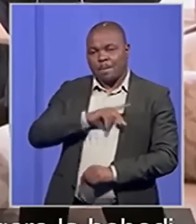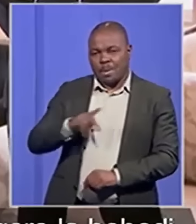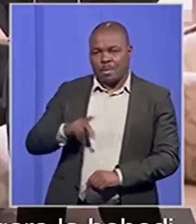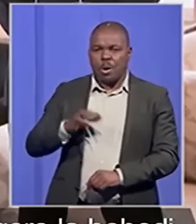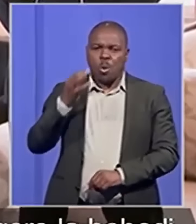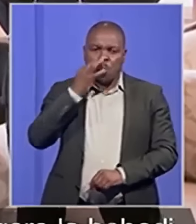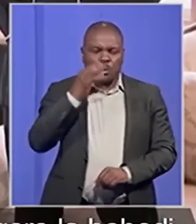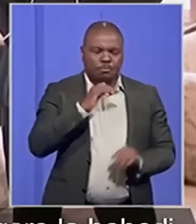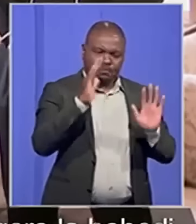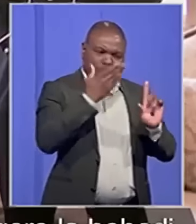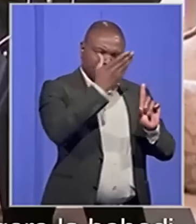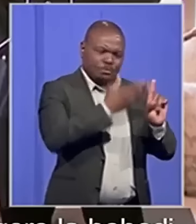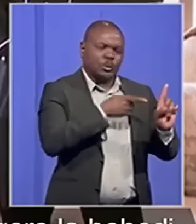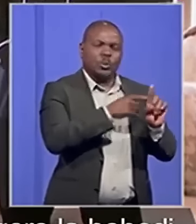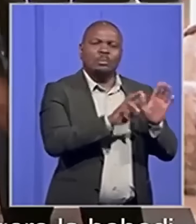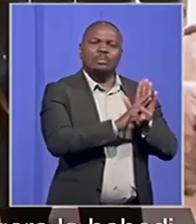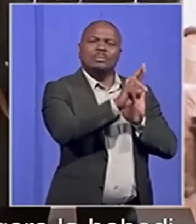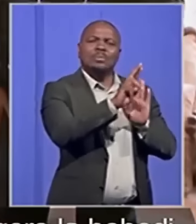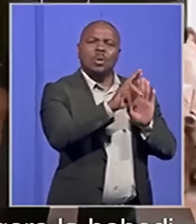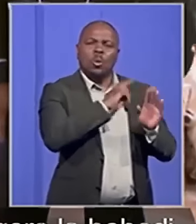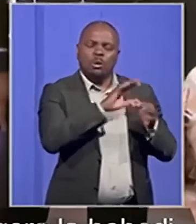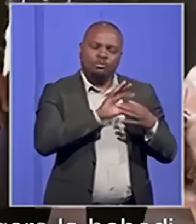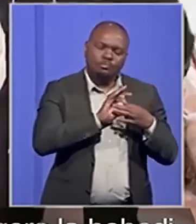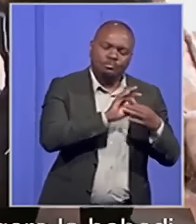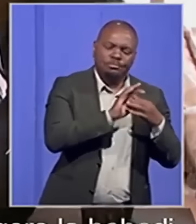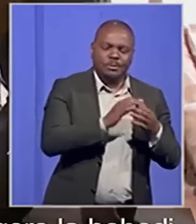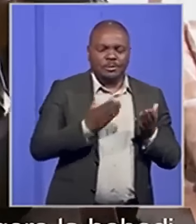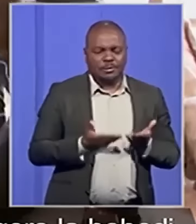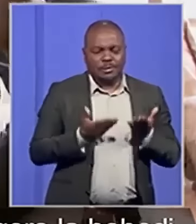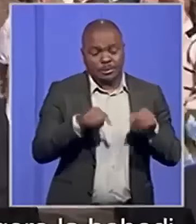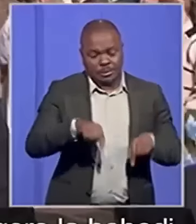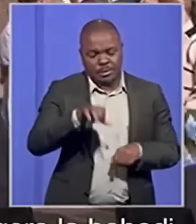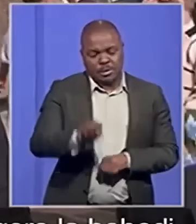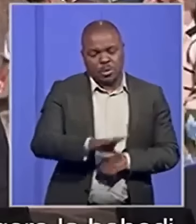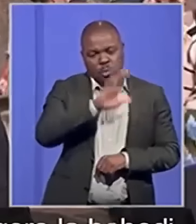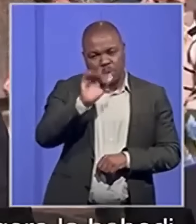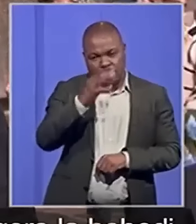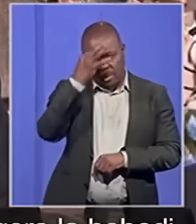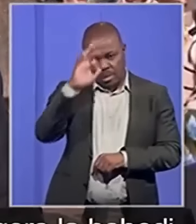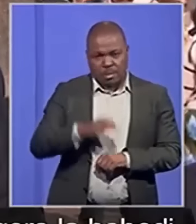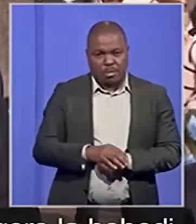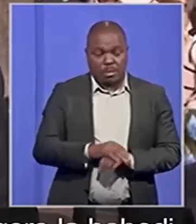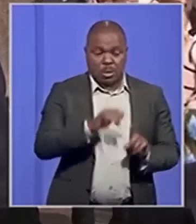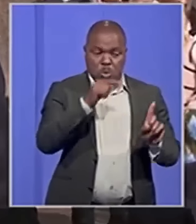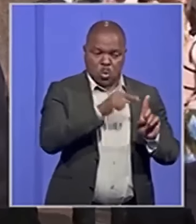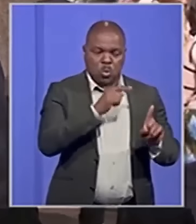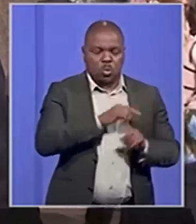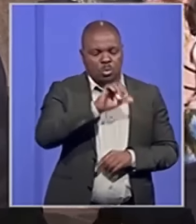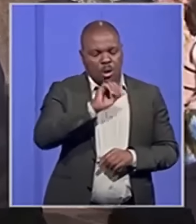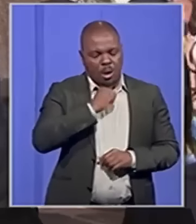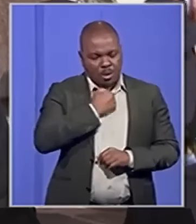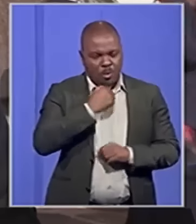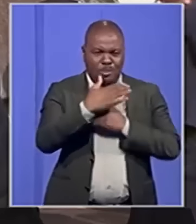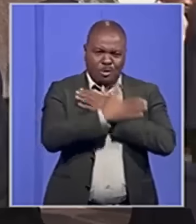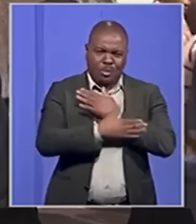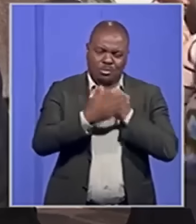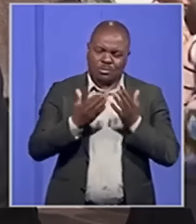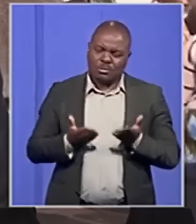ya France ka boikgafu bja gagwe le go hlankela mmušo wa Afrika Borwa. He served our country diligently